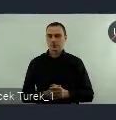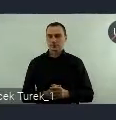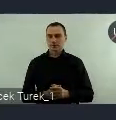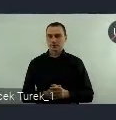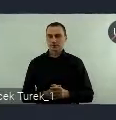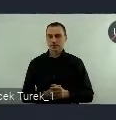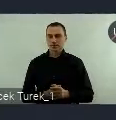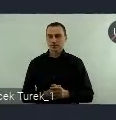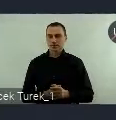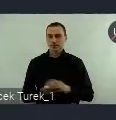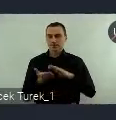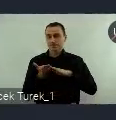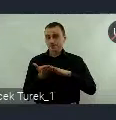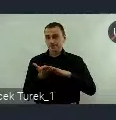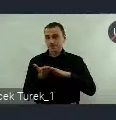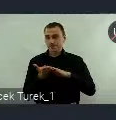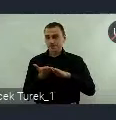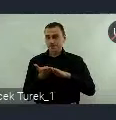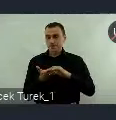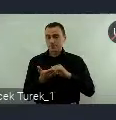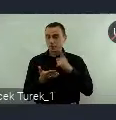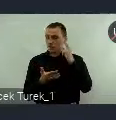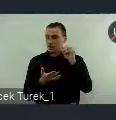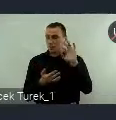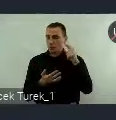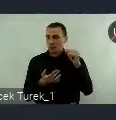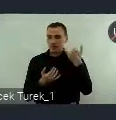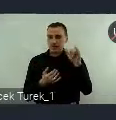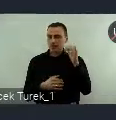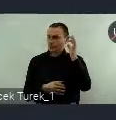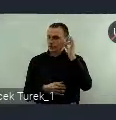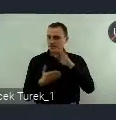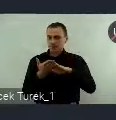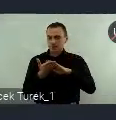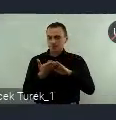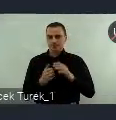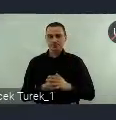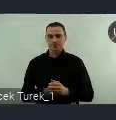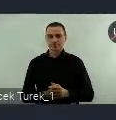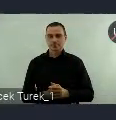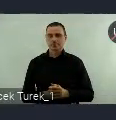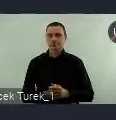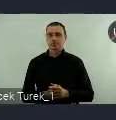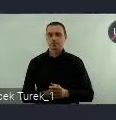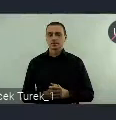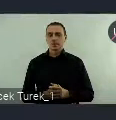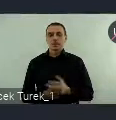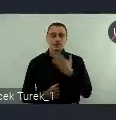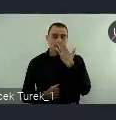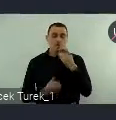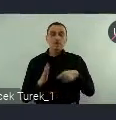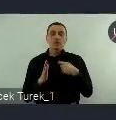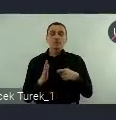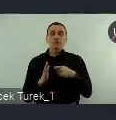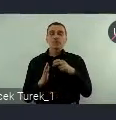Przepraszam najmocniej Myślisz że to pani Iwona dzwoni znowu ale to nie pani Iwona tym emocji Państwa przepraszam zatem Pokażę wam film norweska